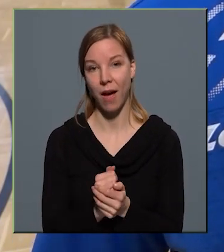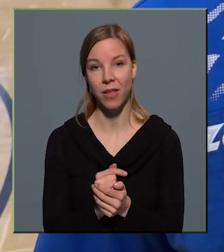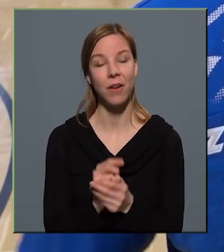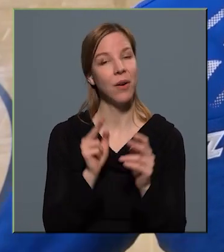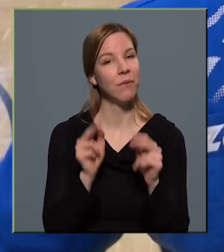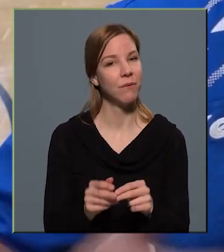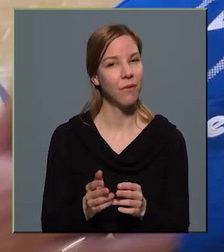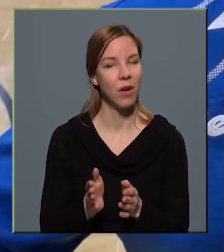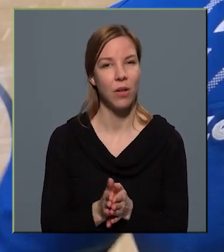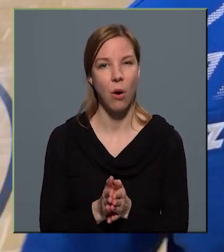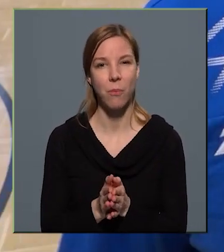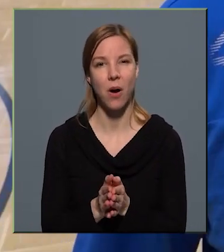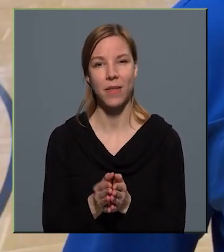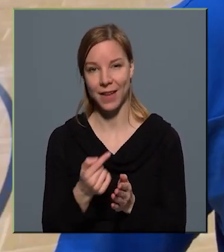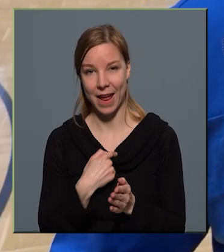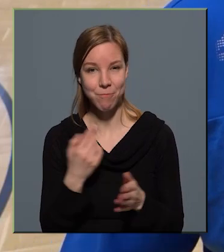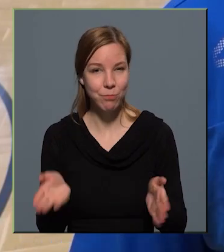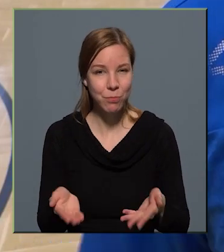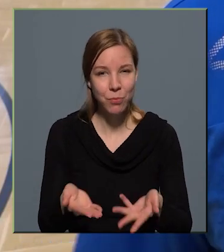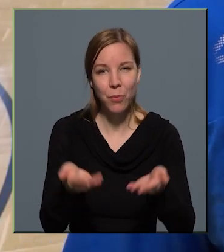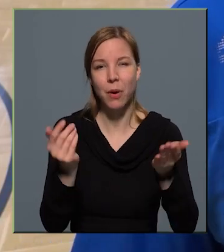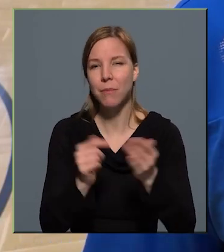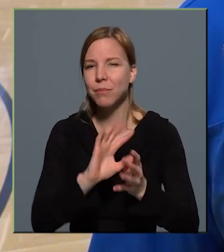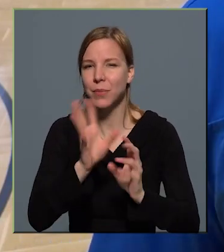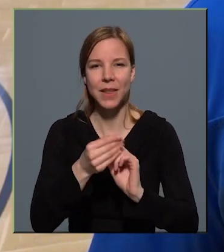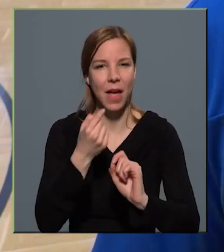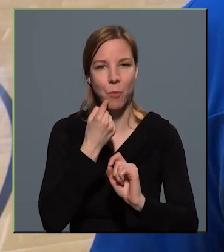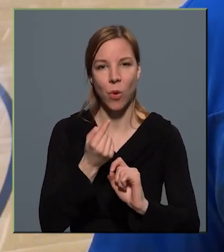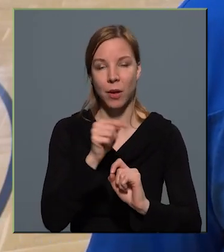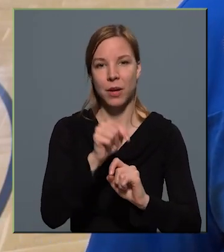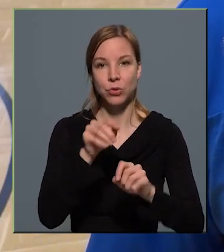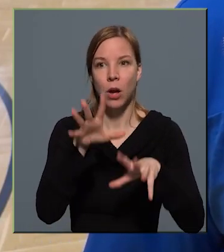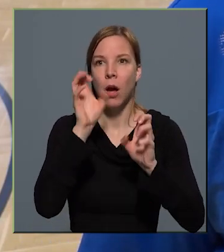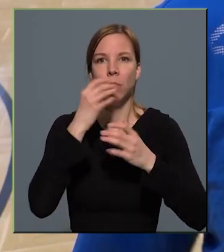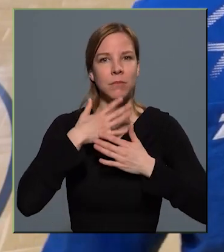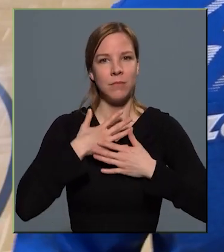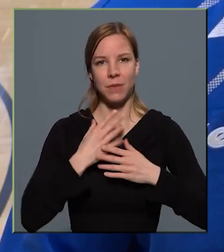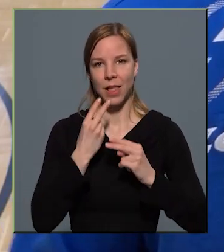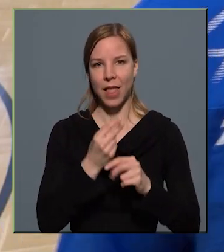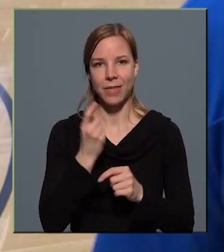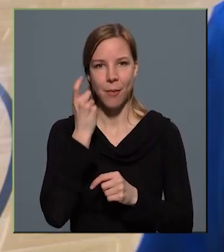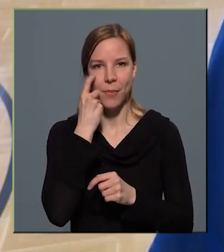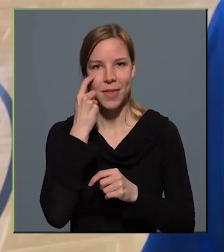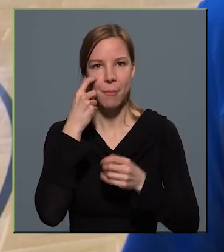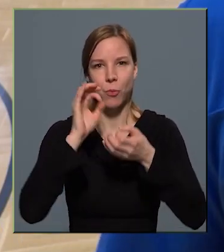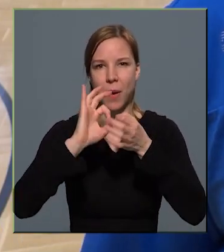gyakorlatilag búzdítottam őket, mindent, amit csak lehetett, elmondtam, és annyira láttam a szemükben azt a sugárzást, hogy húha,